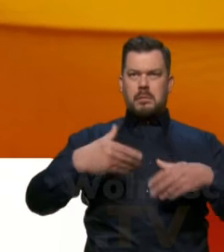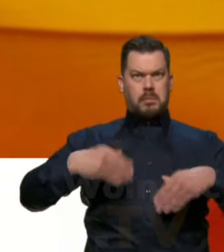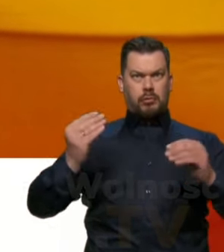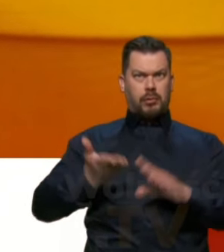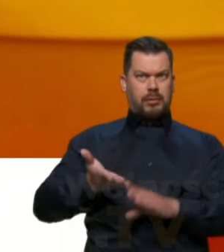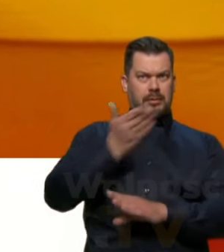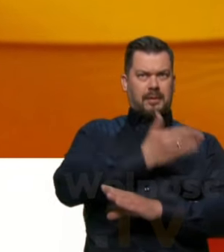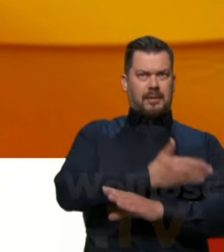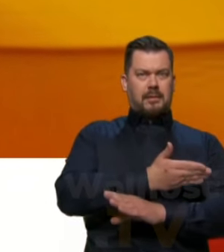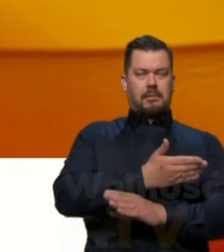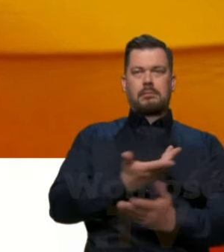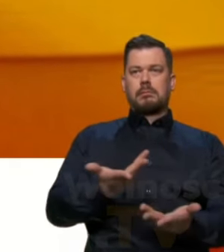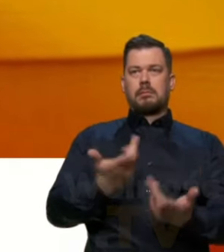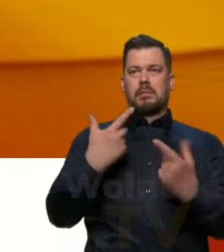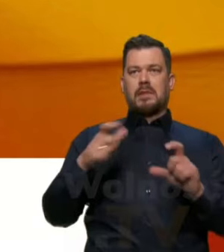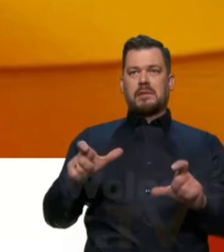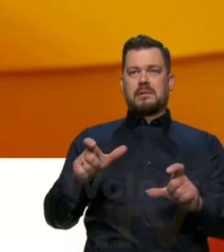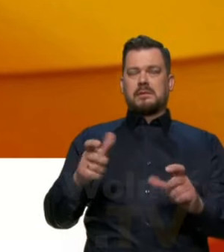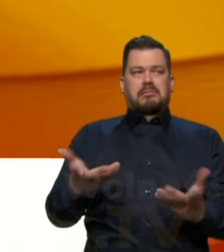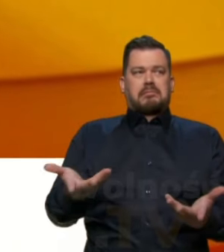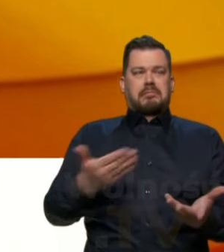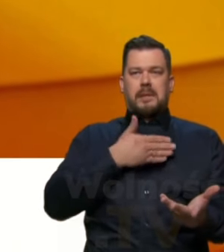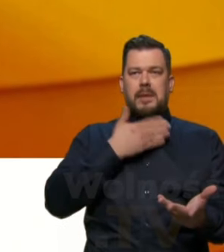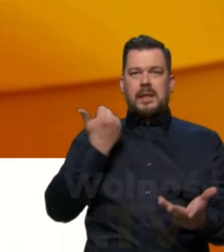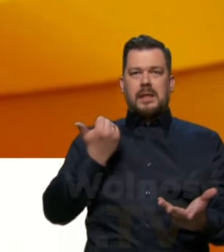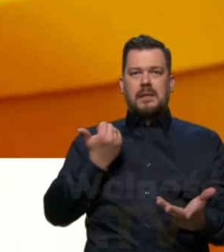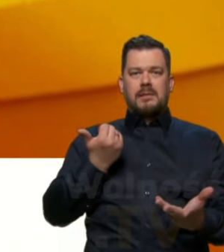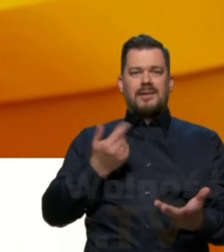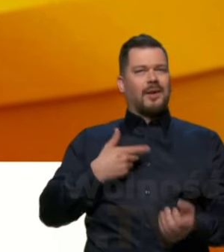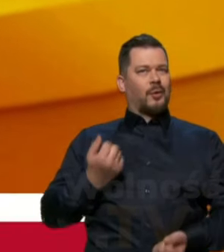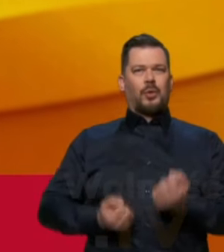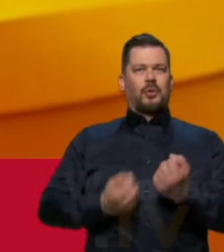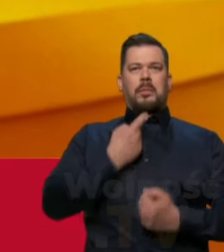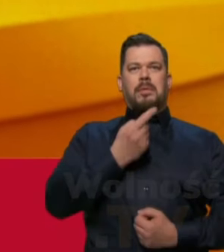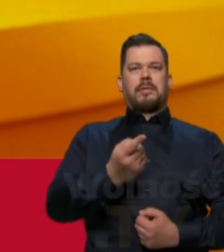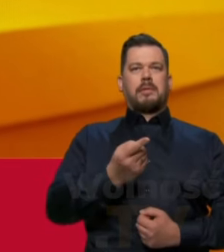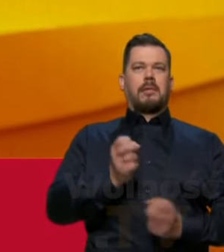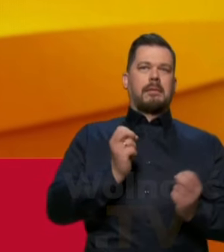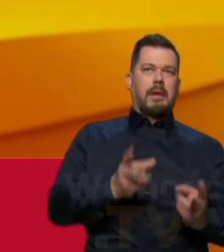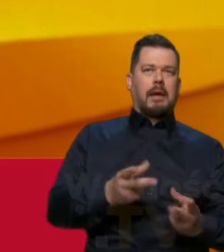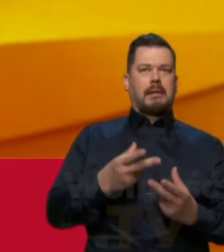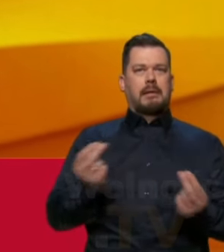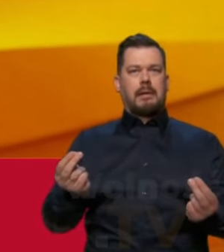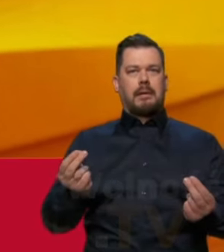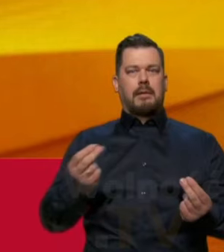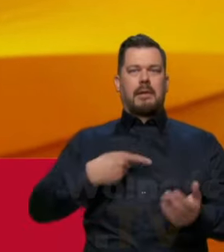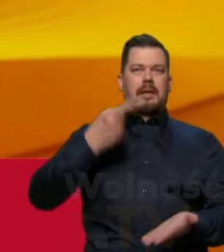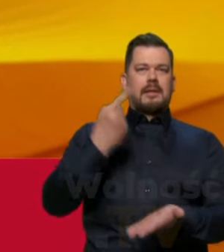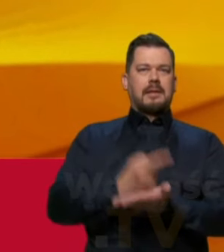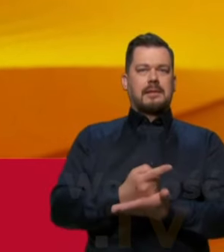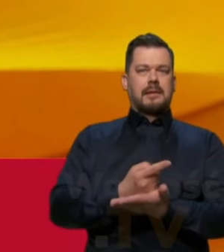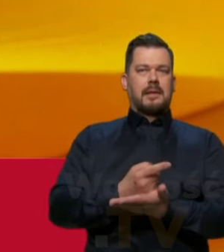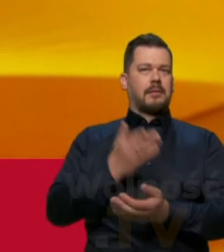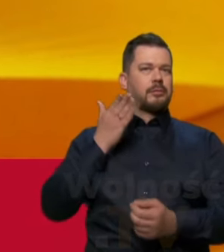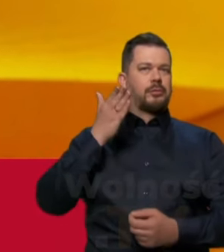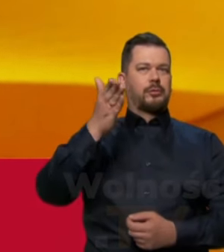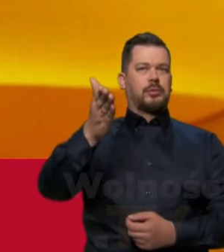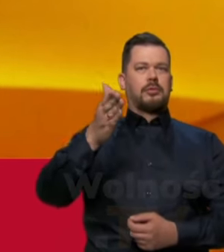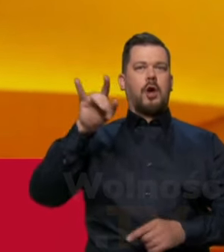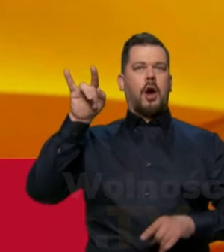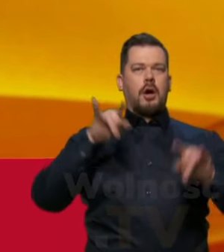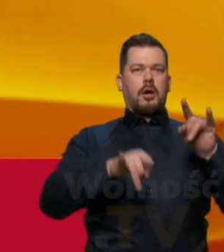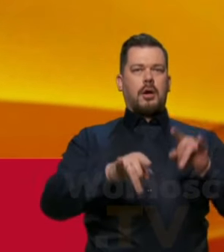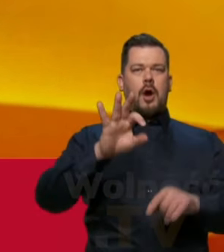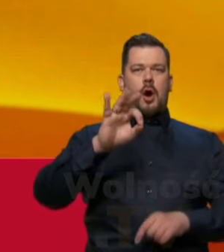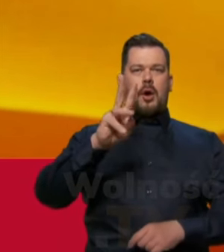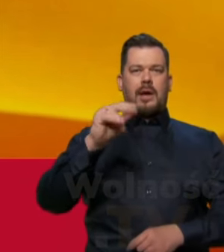początku kadencji i nadal nie możemy się go doczekać. W związku z tym trudno jest mówić o tym, jakie decyzje zapadną w sprawie Okęcia,